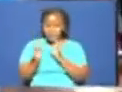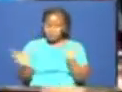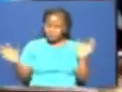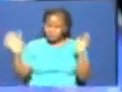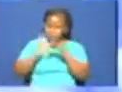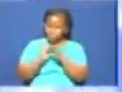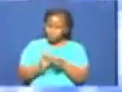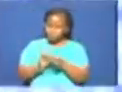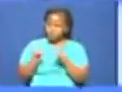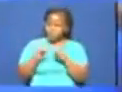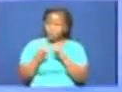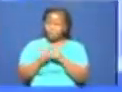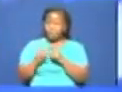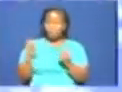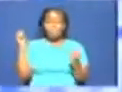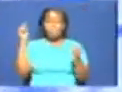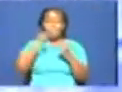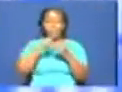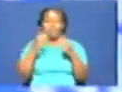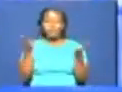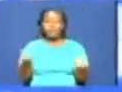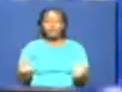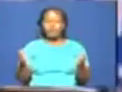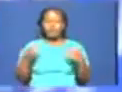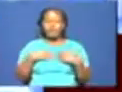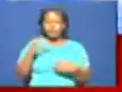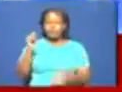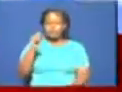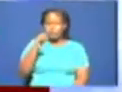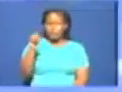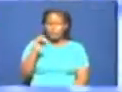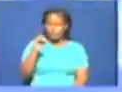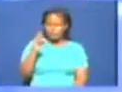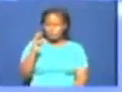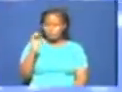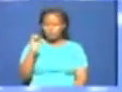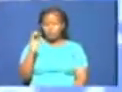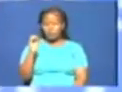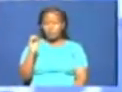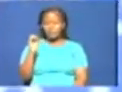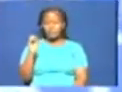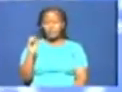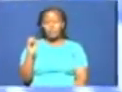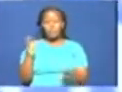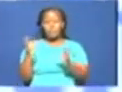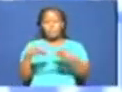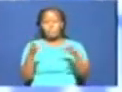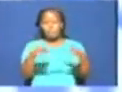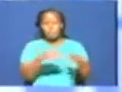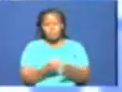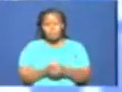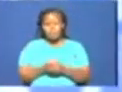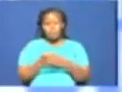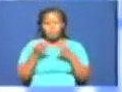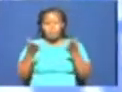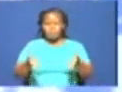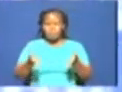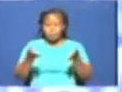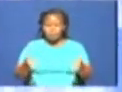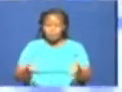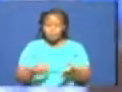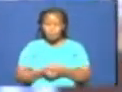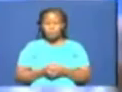na kinaitwa azimio la umoja. Kwa hivyo